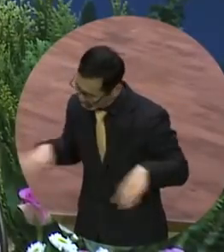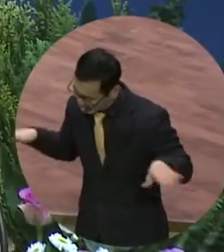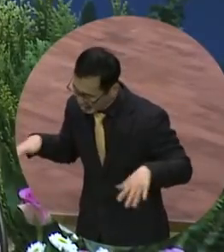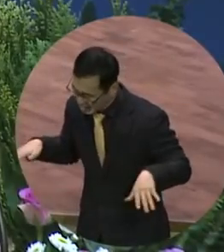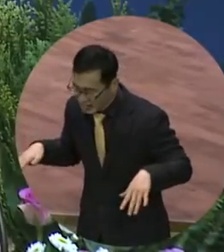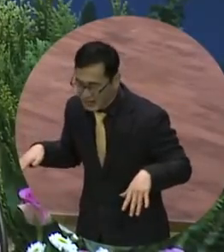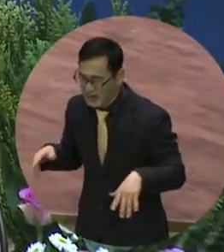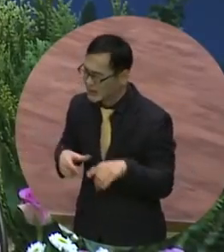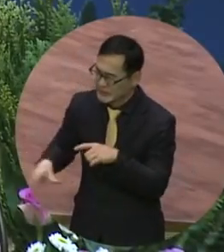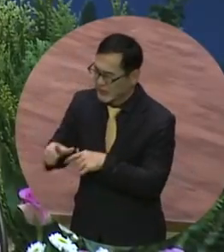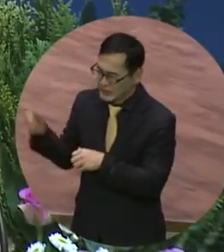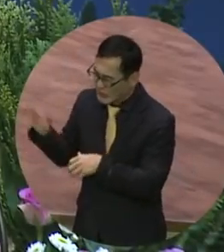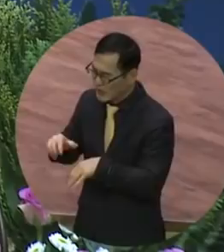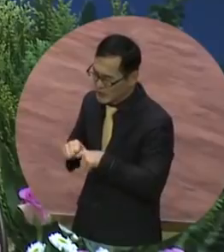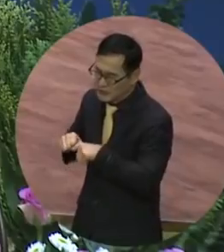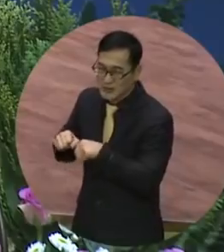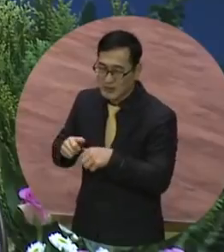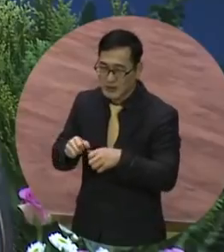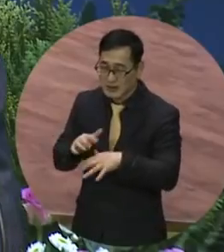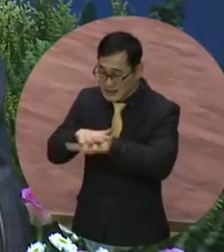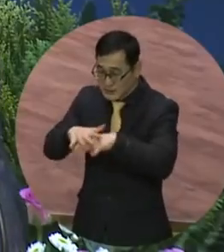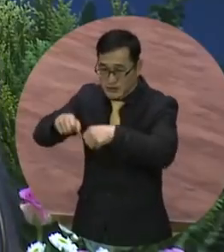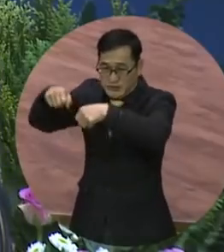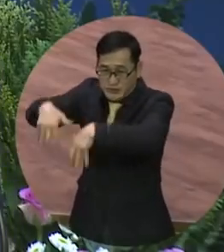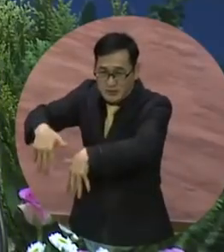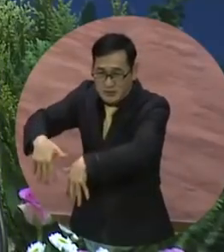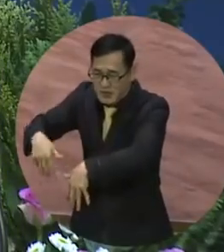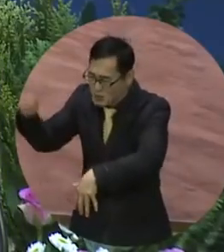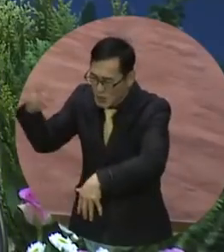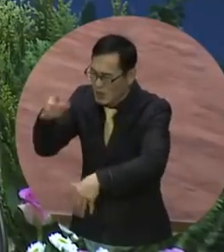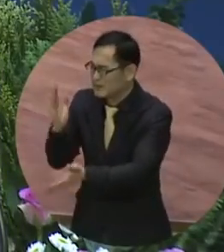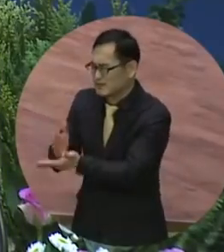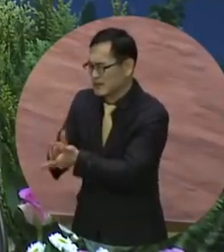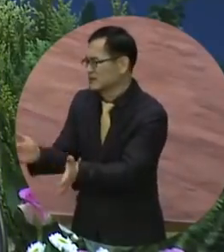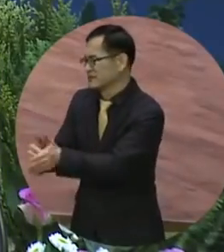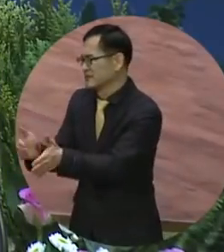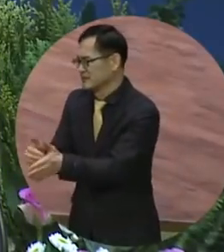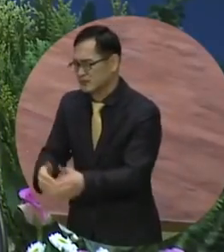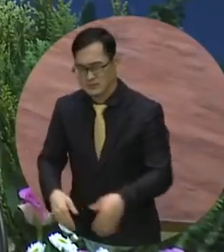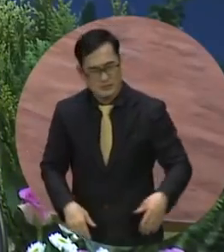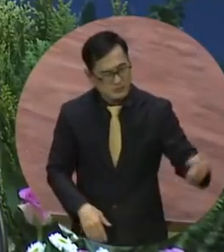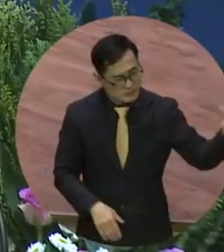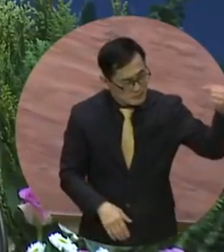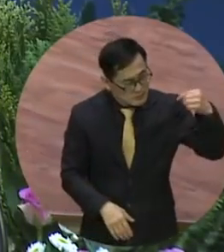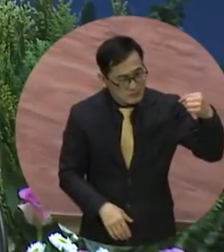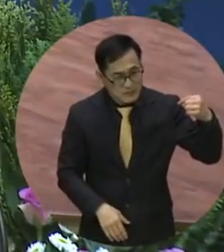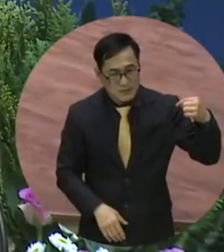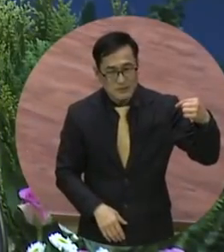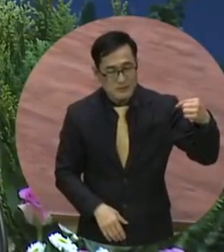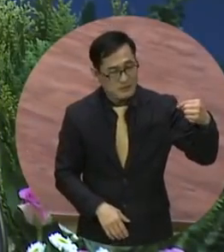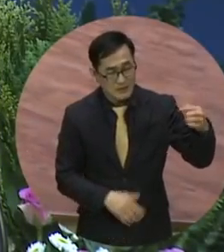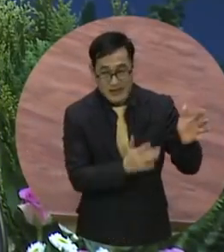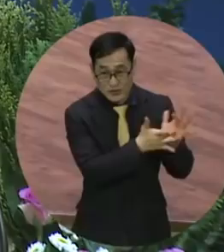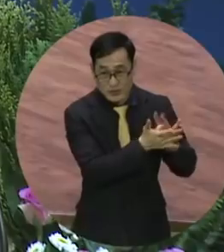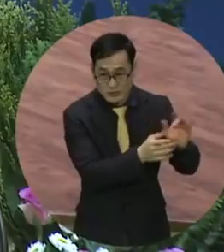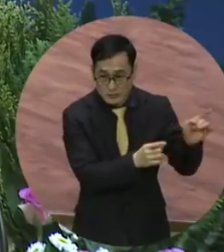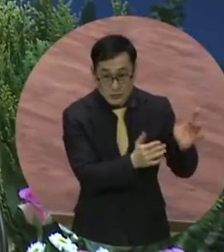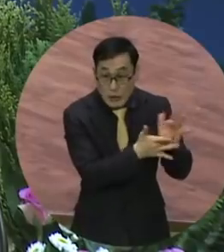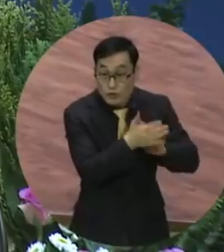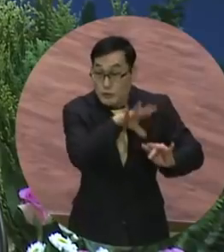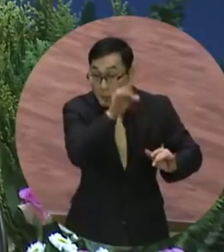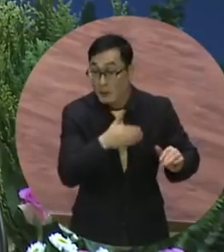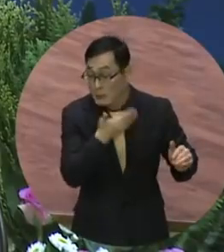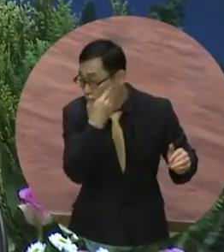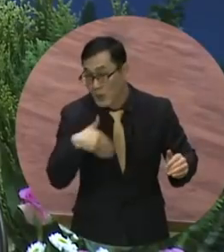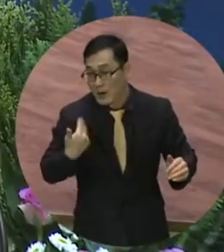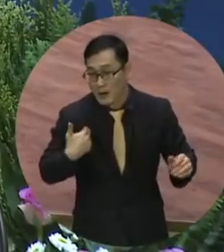올리고 내린 게 쉬운 겁니까? 이제 들어오려고 하는데 오른편 던져라. 안 던져봤나? 다 던져봤지.